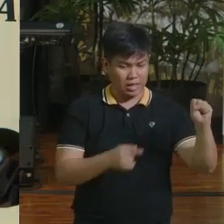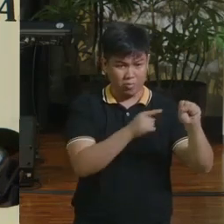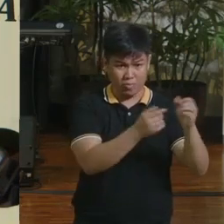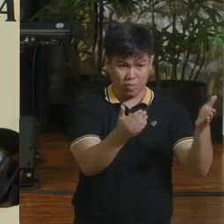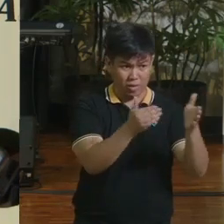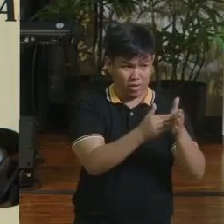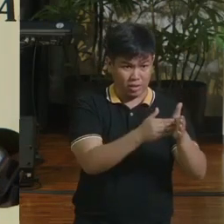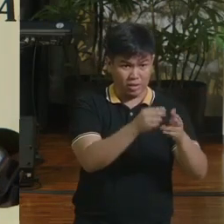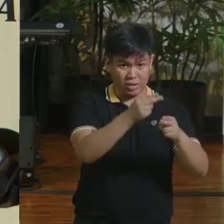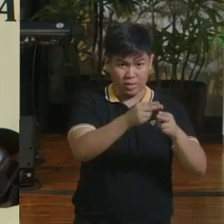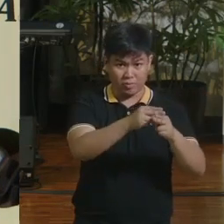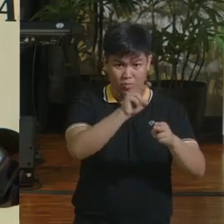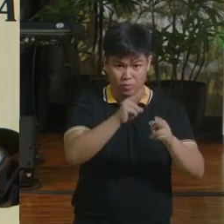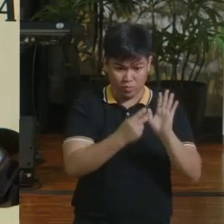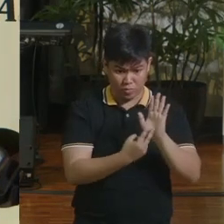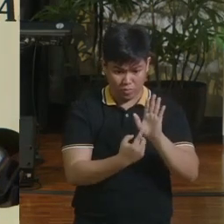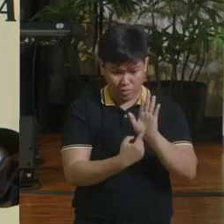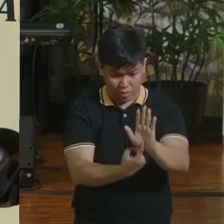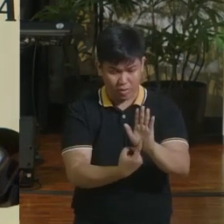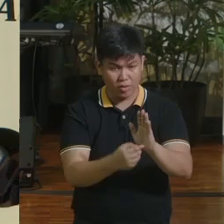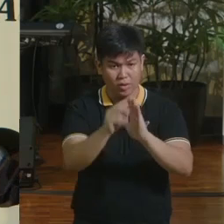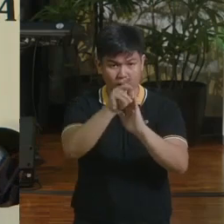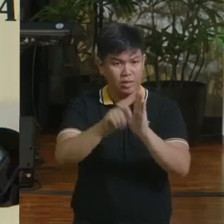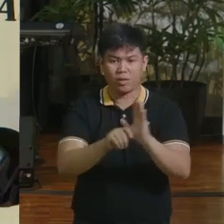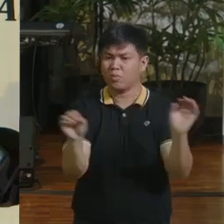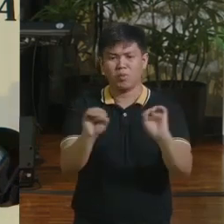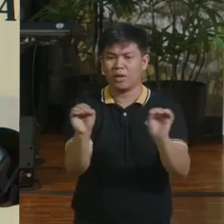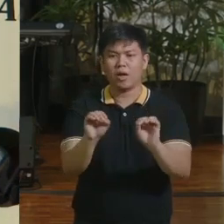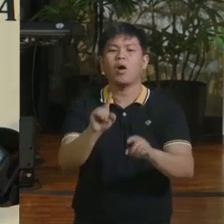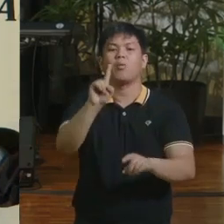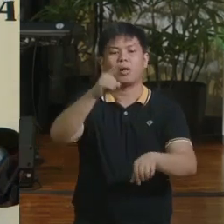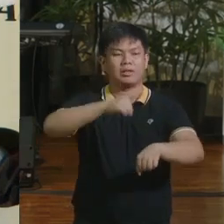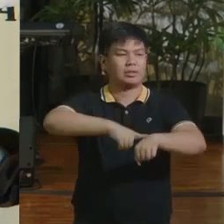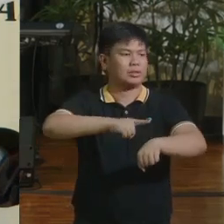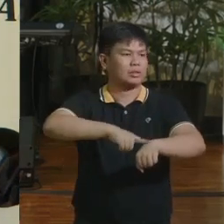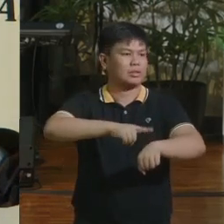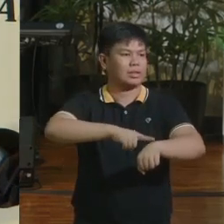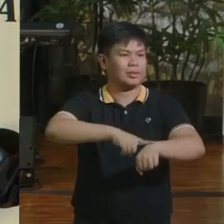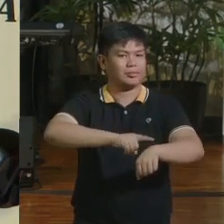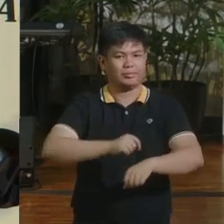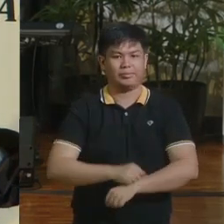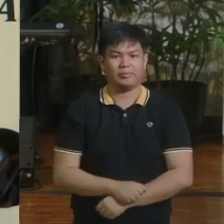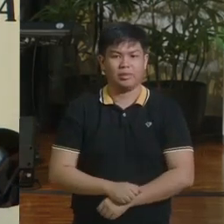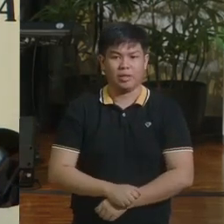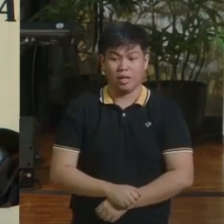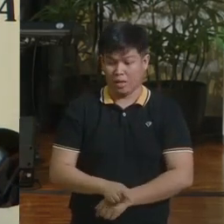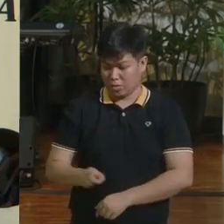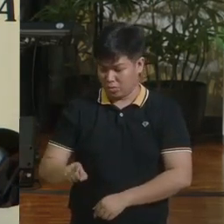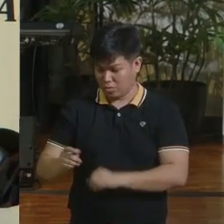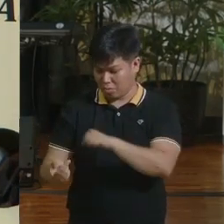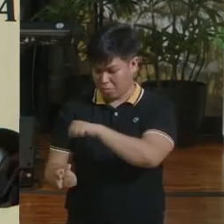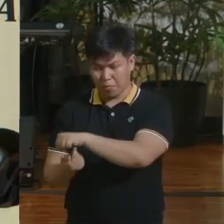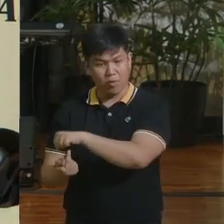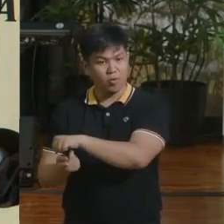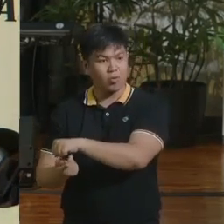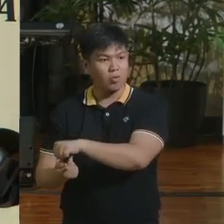Ano nangyari mga kapatid? Mula sa isang persecutor, mula sa